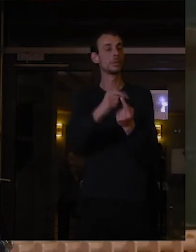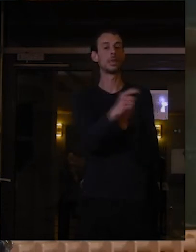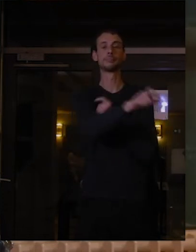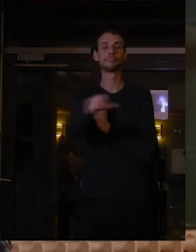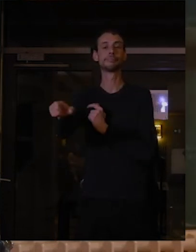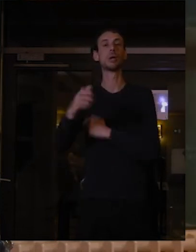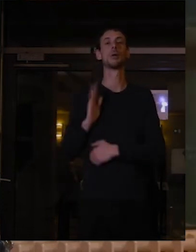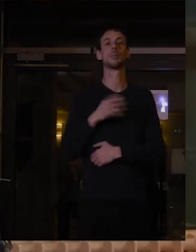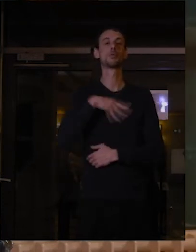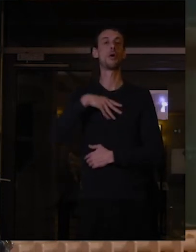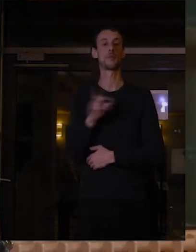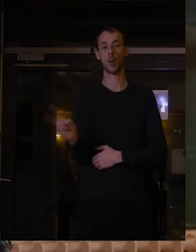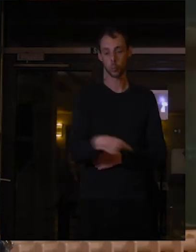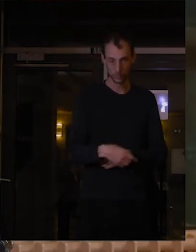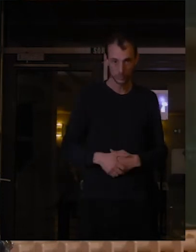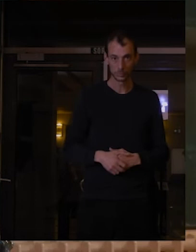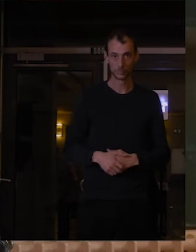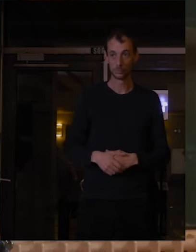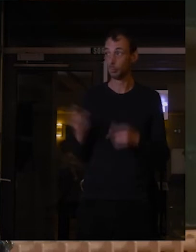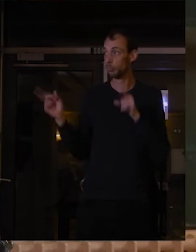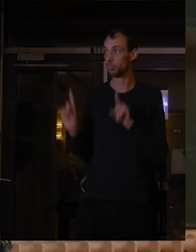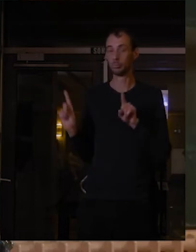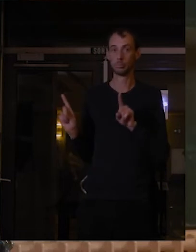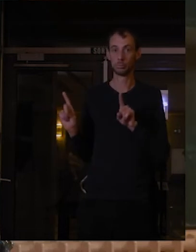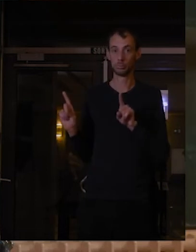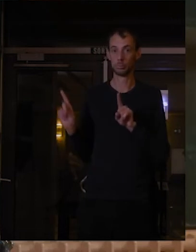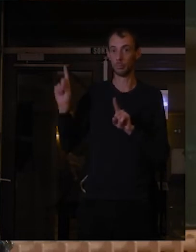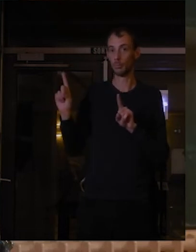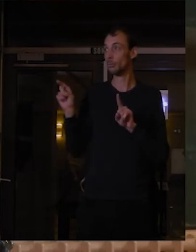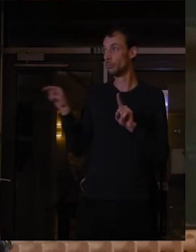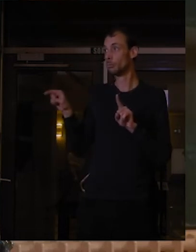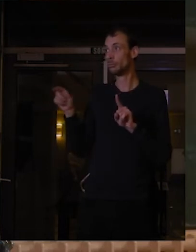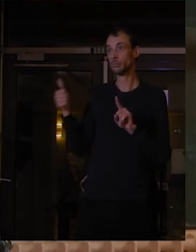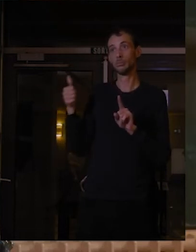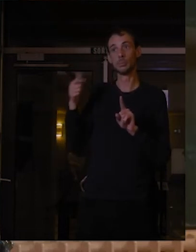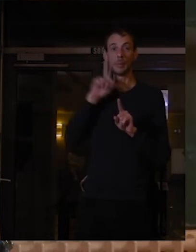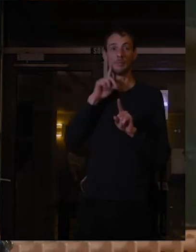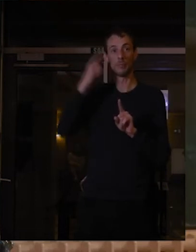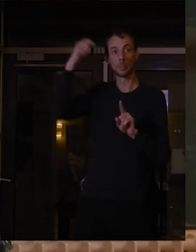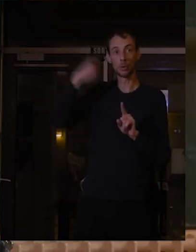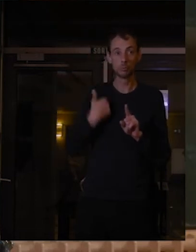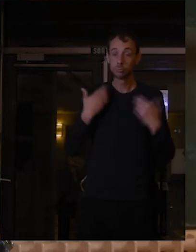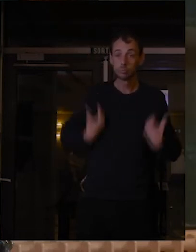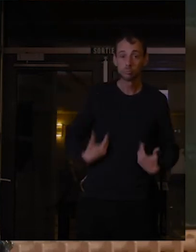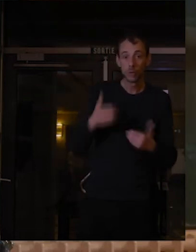Je trouve ça tout à fait normal que ça soit une femme qui soit présidente et moi co-président. Et j'ai eu des petites